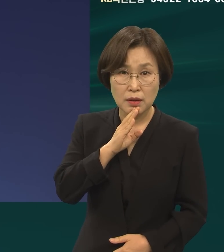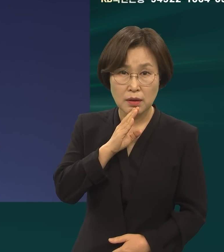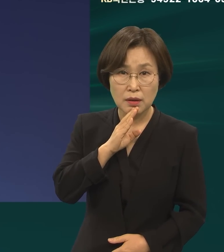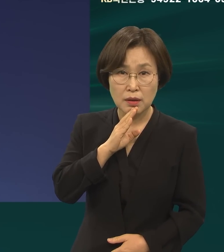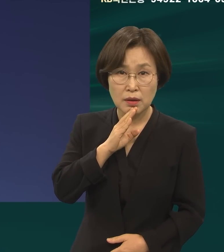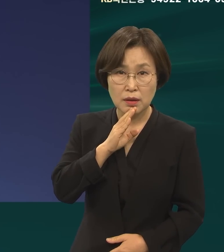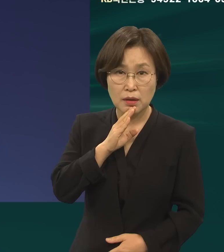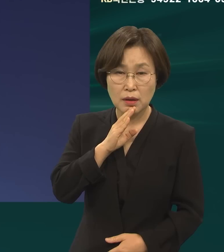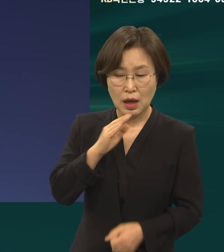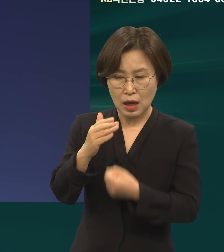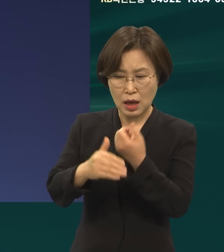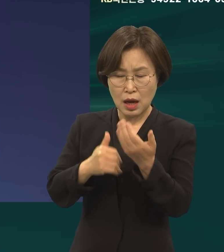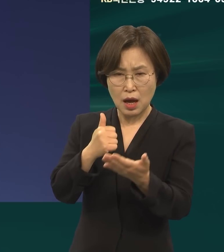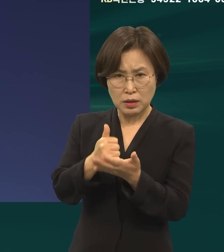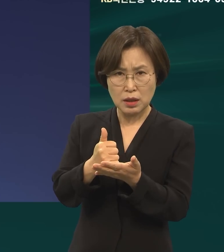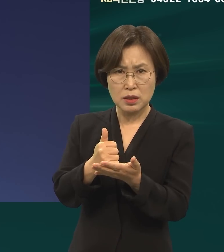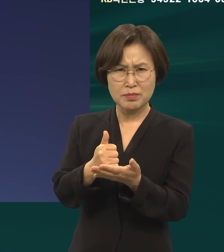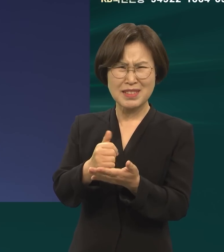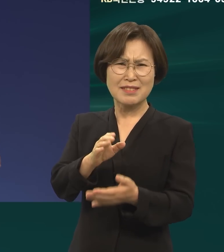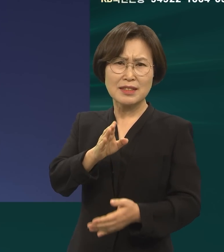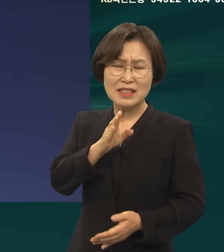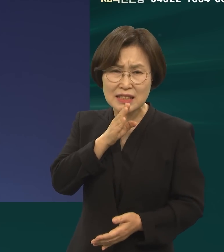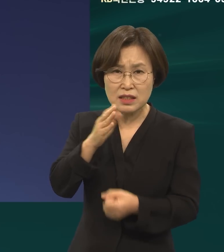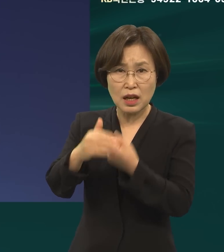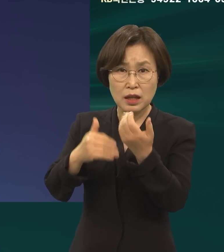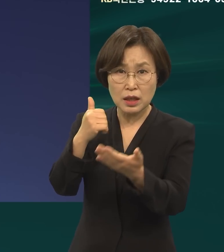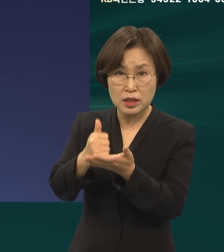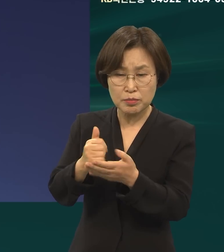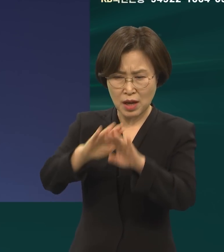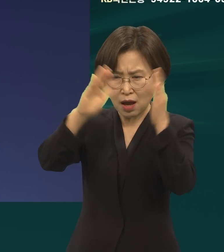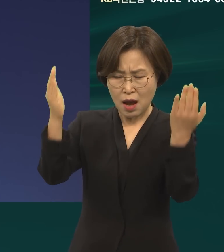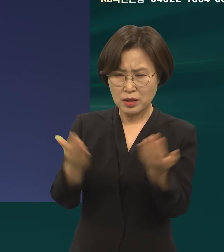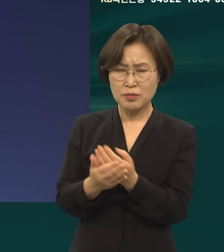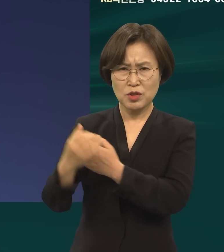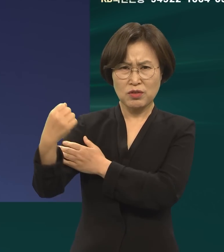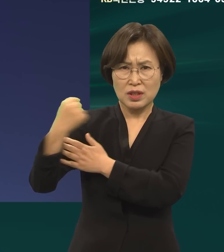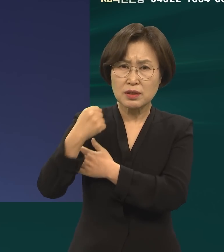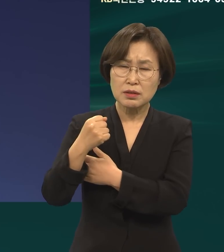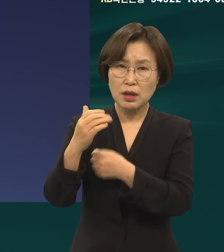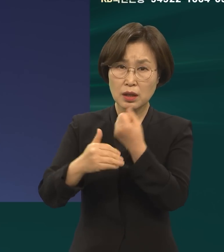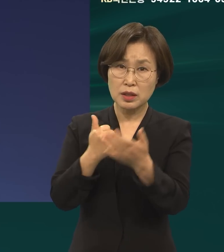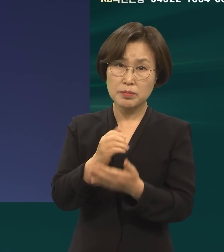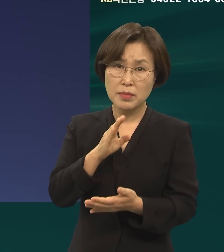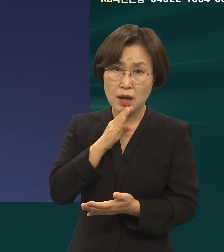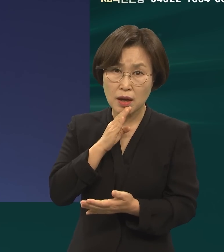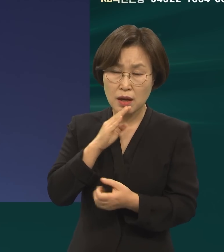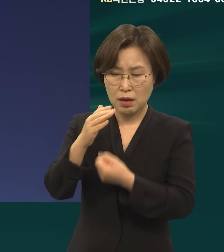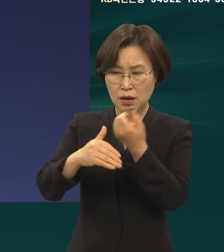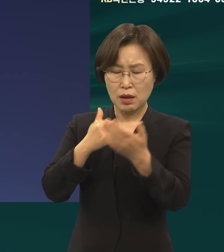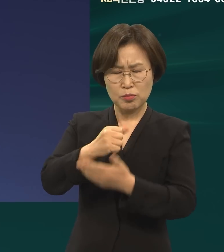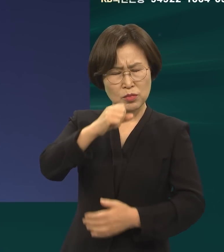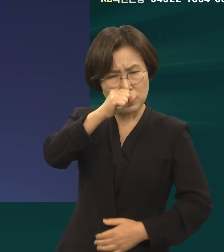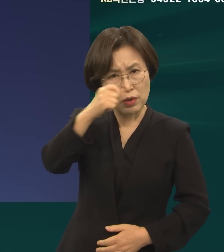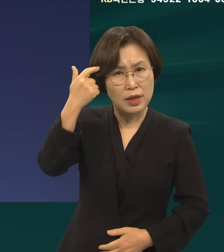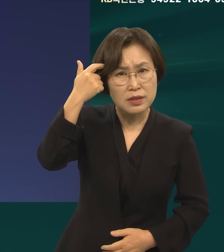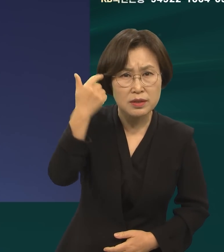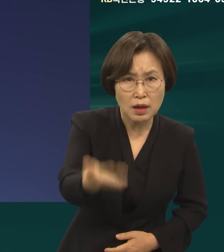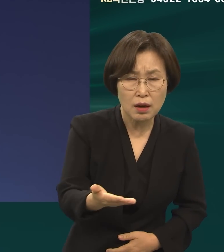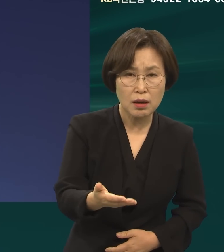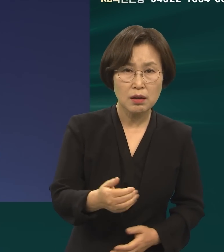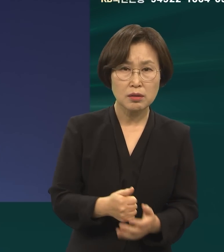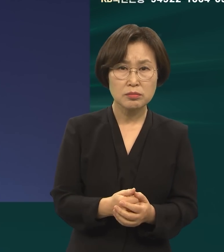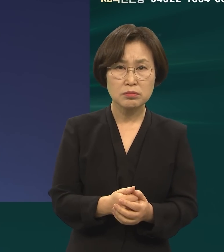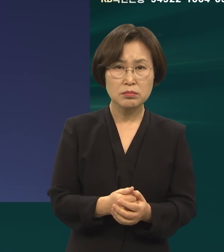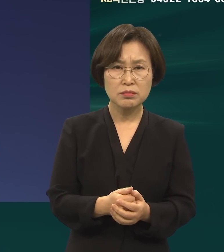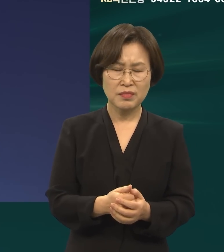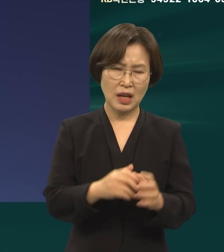너희가 믿는 하나님이 진짜냐? 하나님이 전능하시냐? 하나님이 선하시냐? 세상은 그렇지 않다는